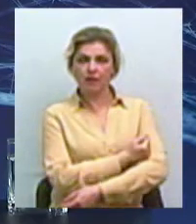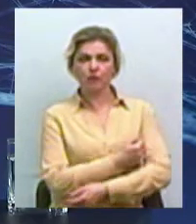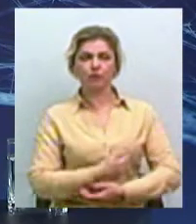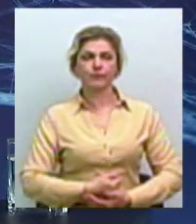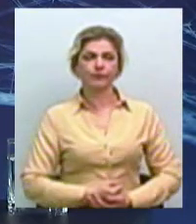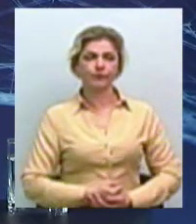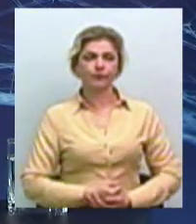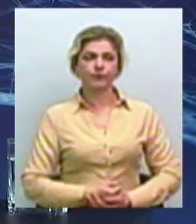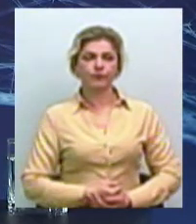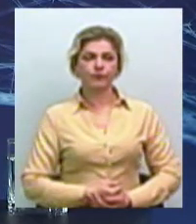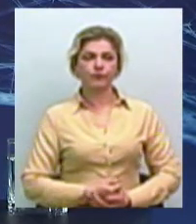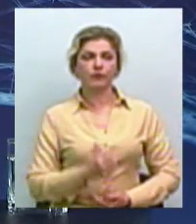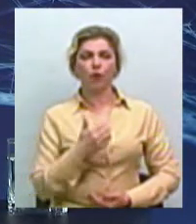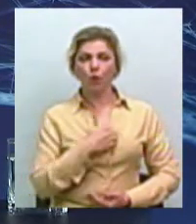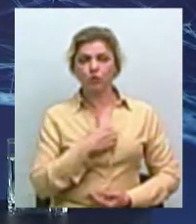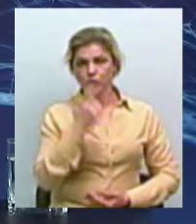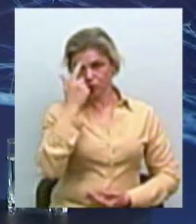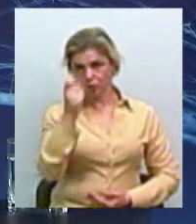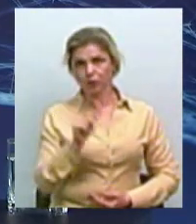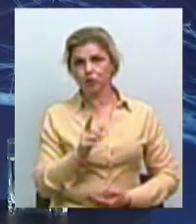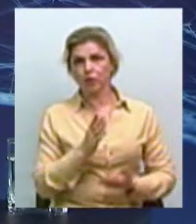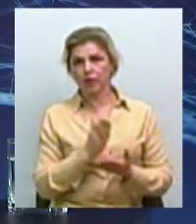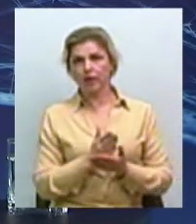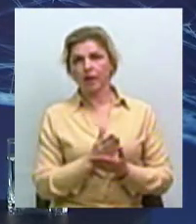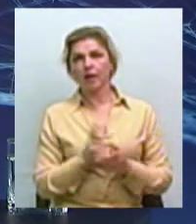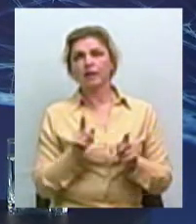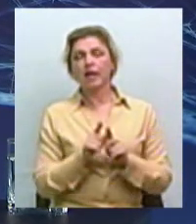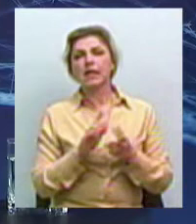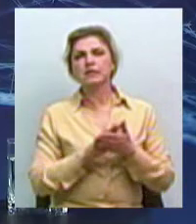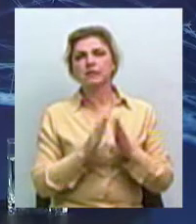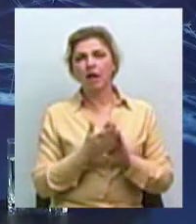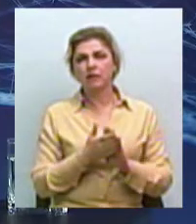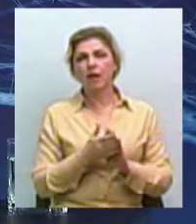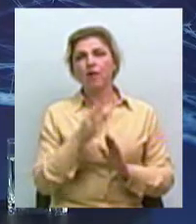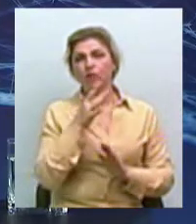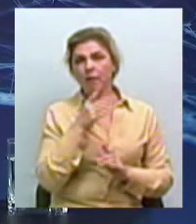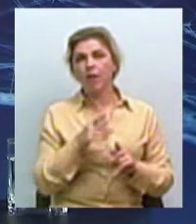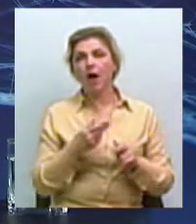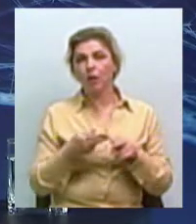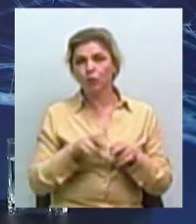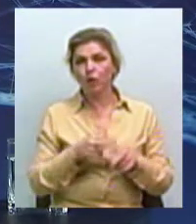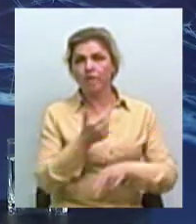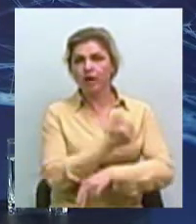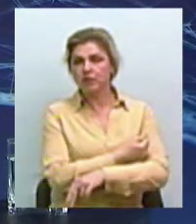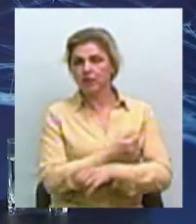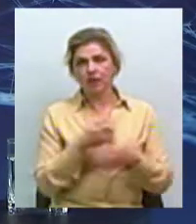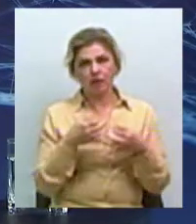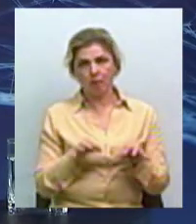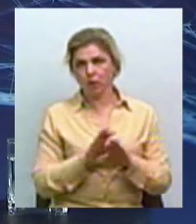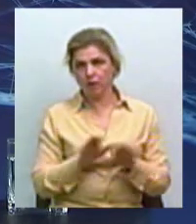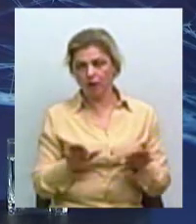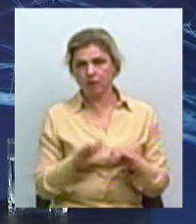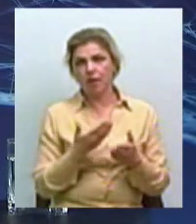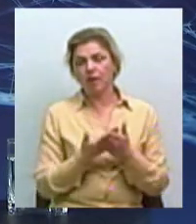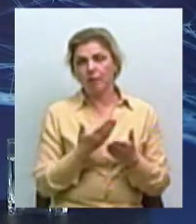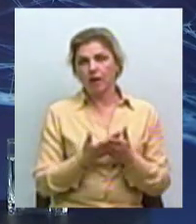І хочу наголосити на те, що є такі стани, при яких вакцинація не допускається. Це і якщо